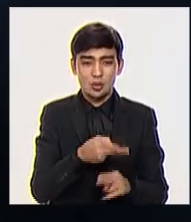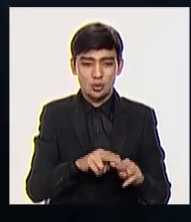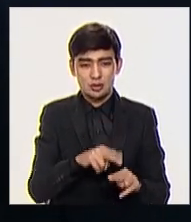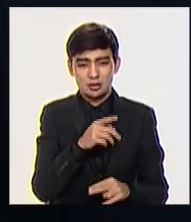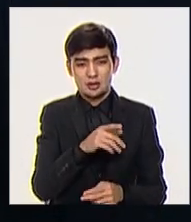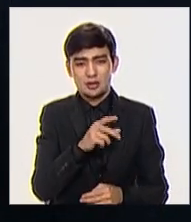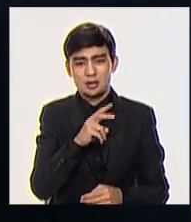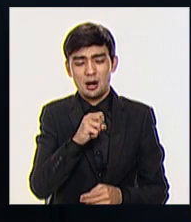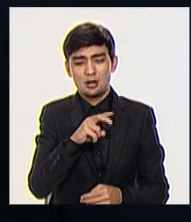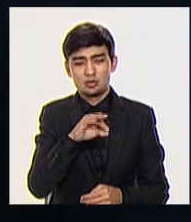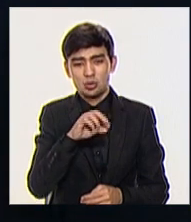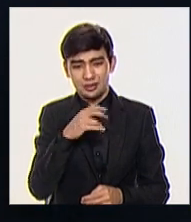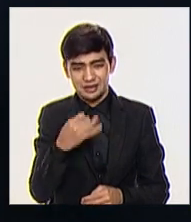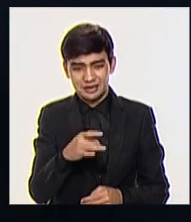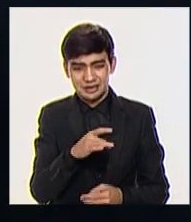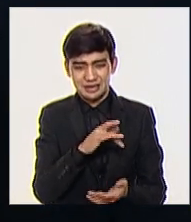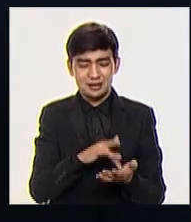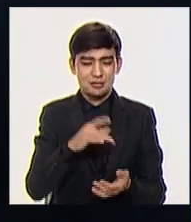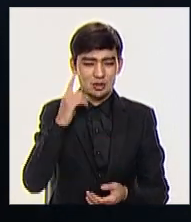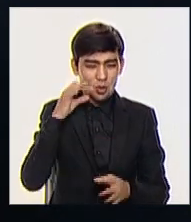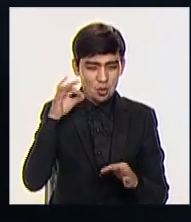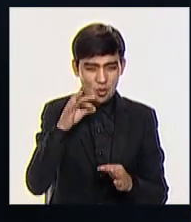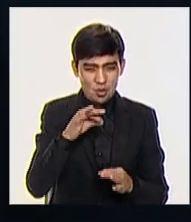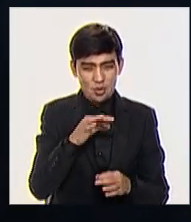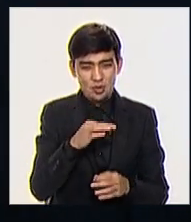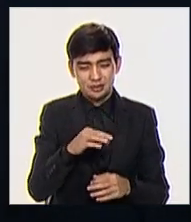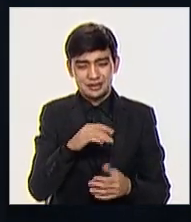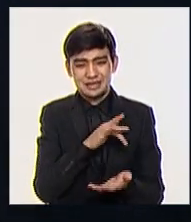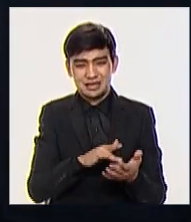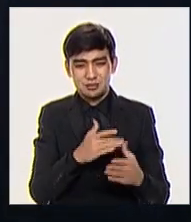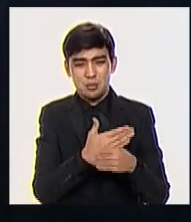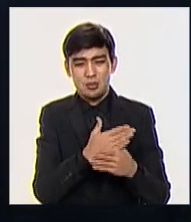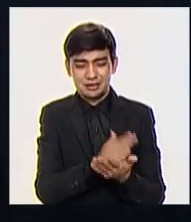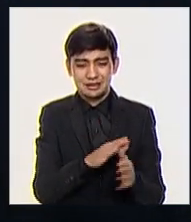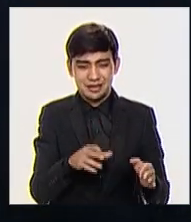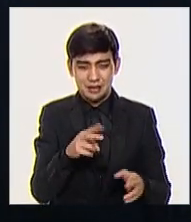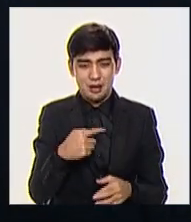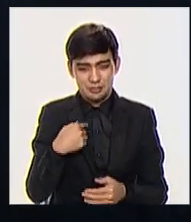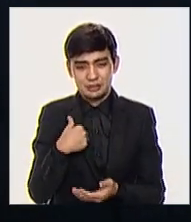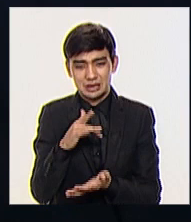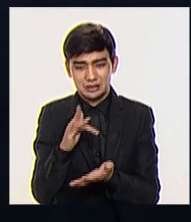коррекционные центры, там, психолого-педагогические центры коррекции детей, а мы поставили себе цель привести